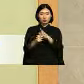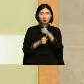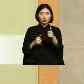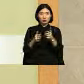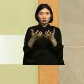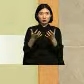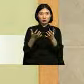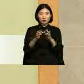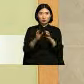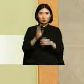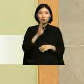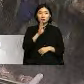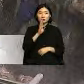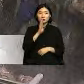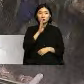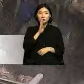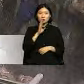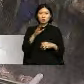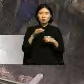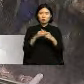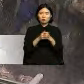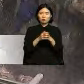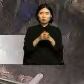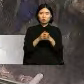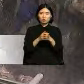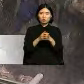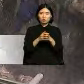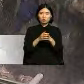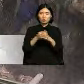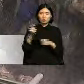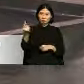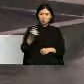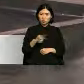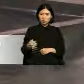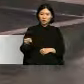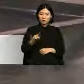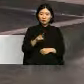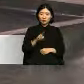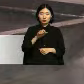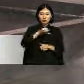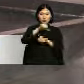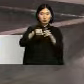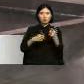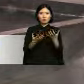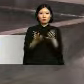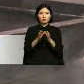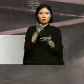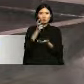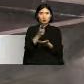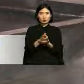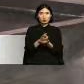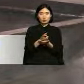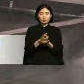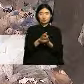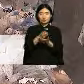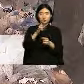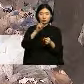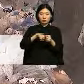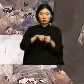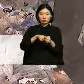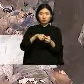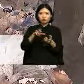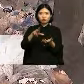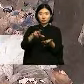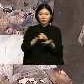현장 국감을 유니티 으로 오셨습니다 그 분들은 우선 환경부 의 그 법적 법령 의 문제에서 의